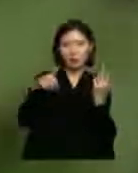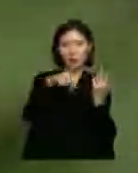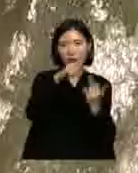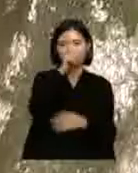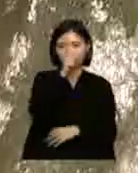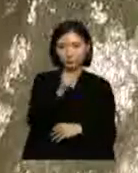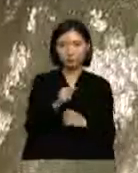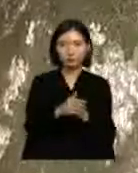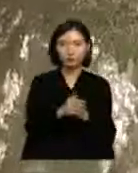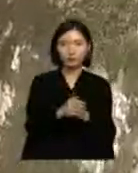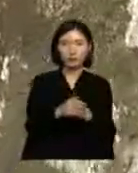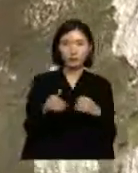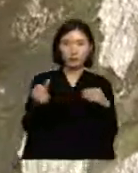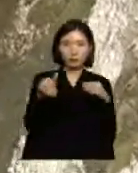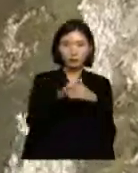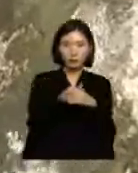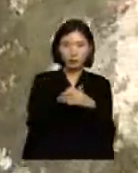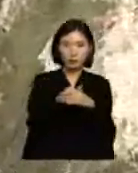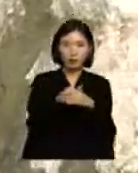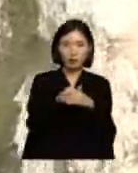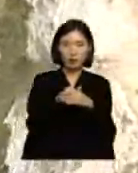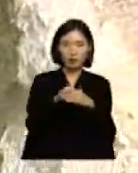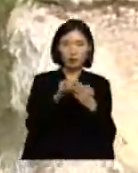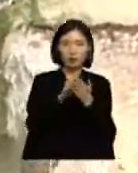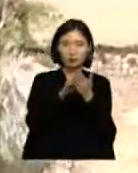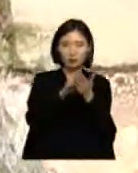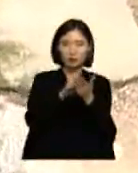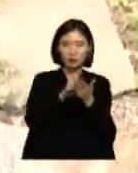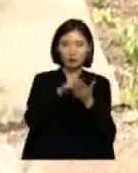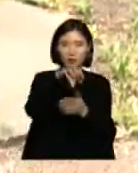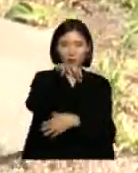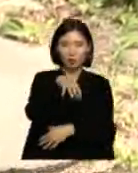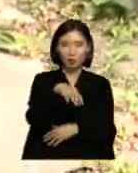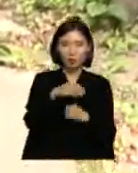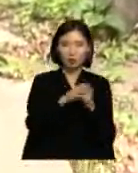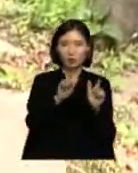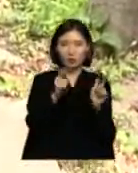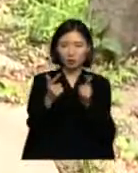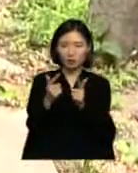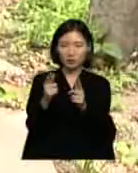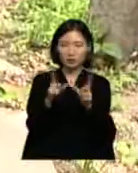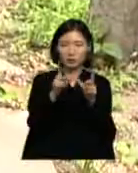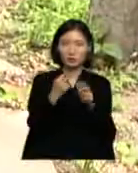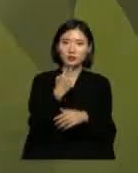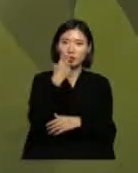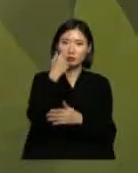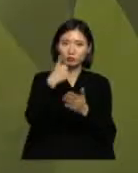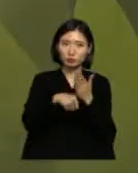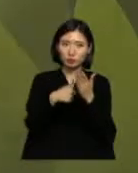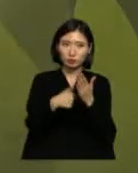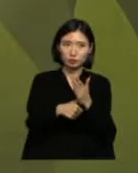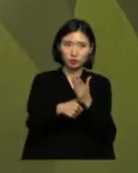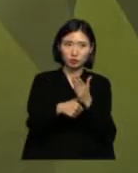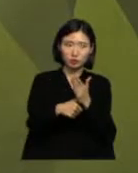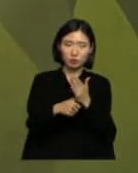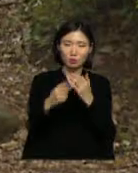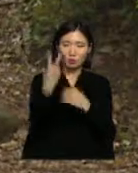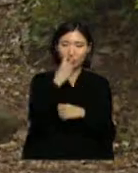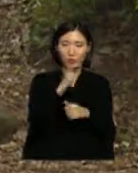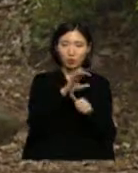제격입니다. 문화사적으로 등록된 백석동천과 도롱뇽 등 생물체를 보호하기 위해 계곡물에 들어갈 순